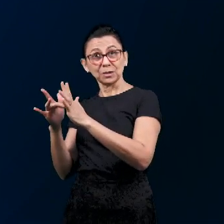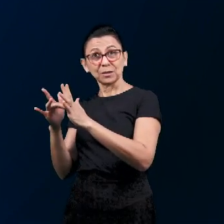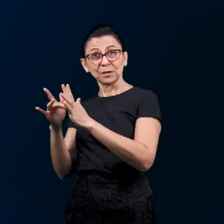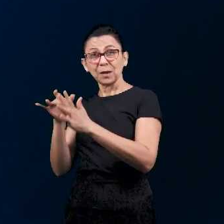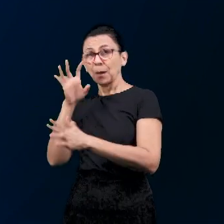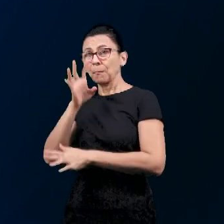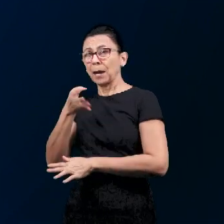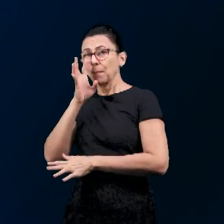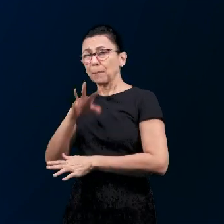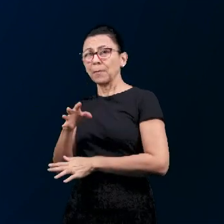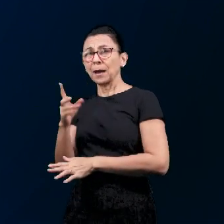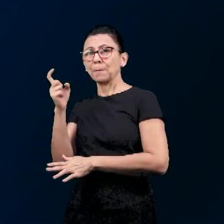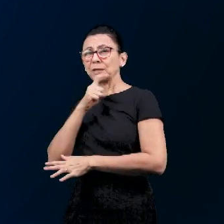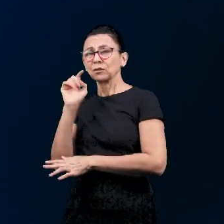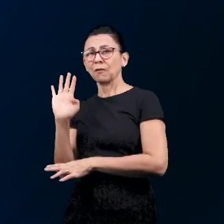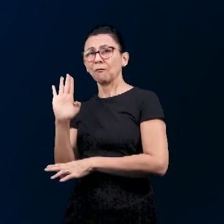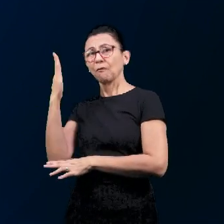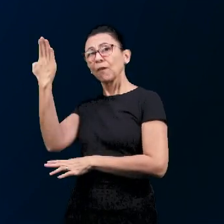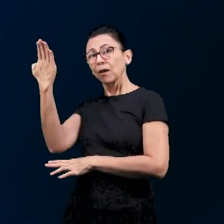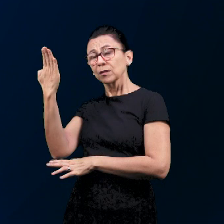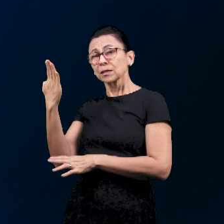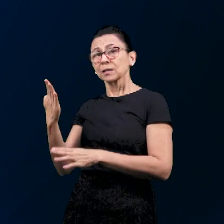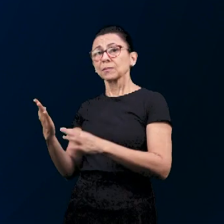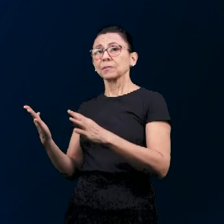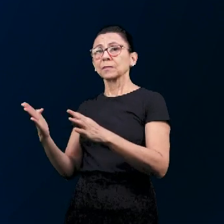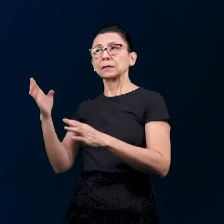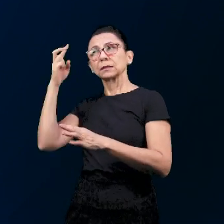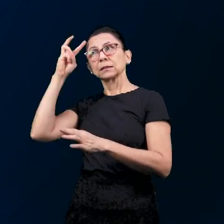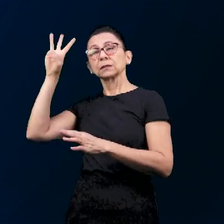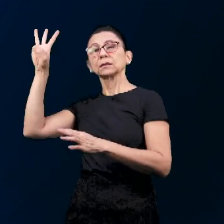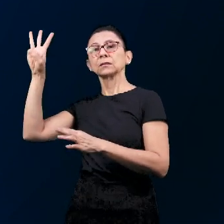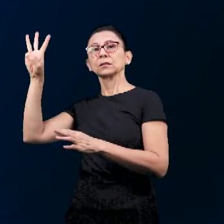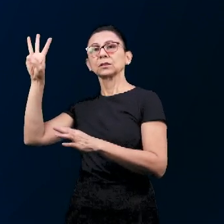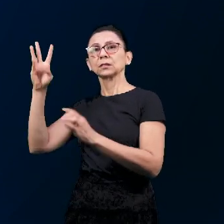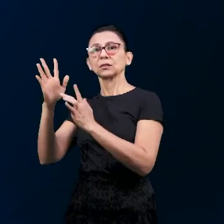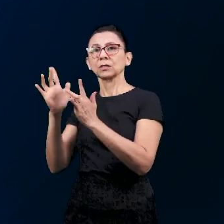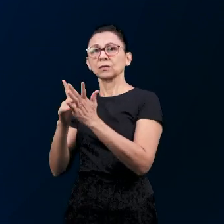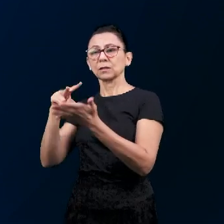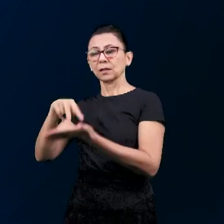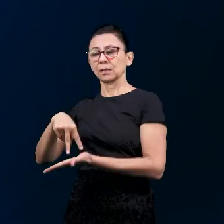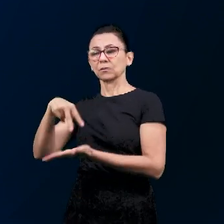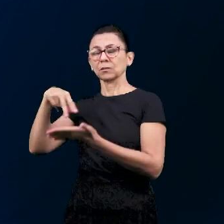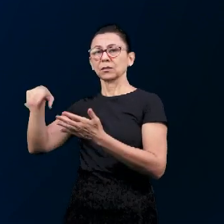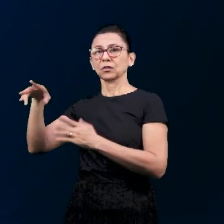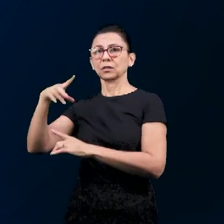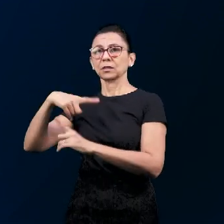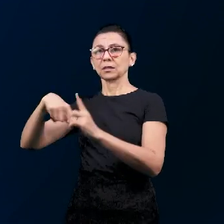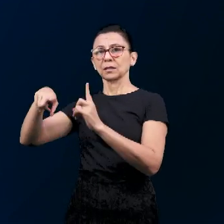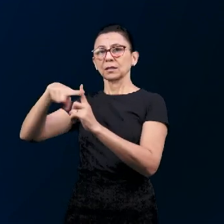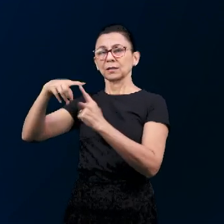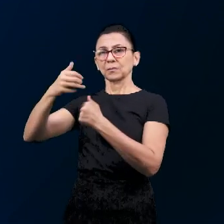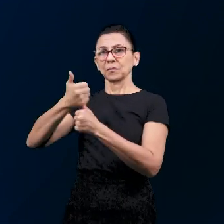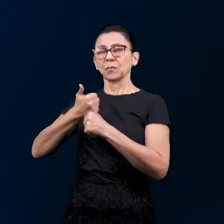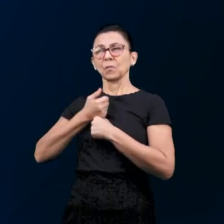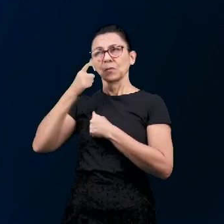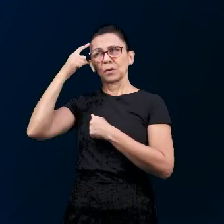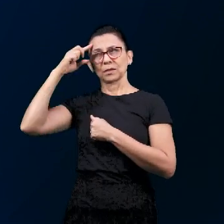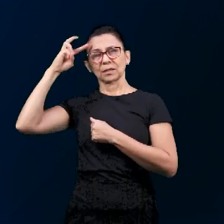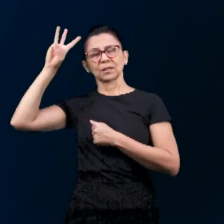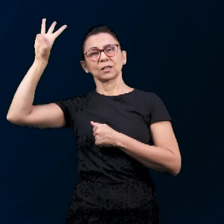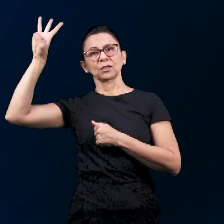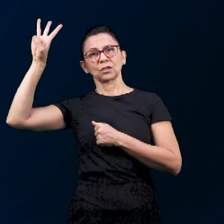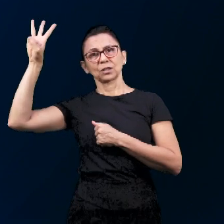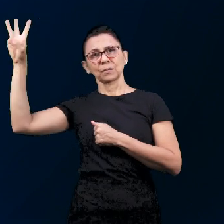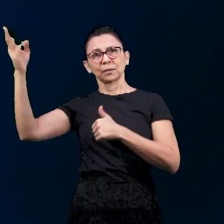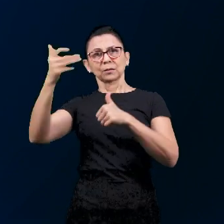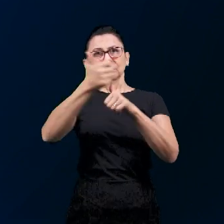jour, il ressuscite pour nous donner la vie et la vie en abondance. Et tout le pouvoir lui a été donné